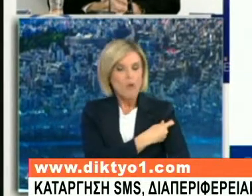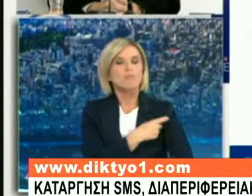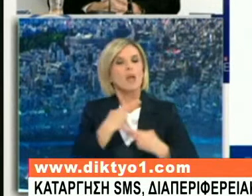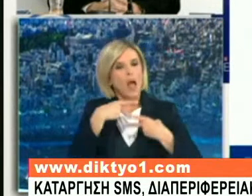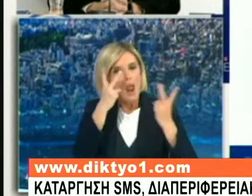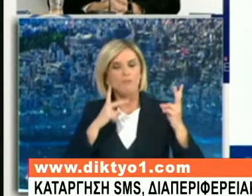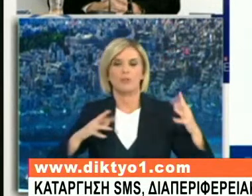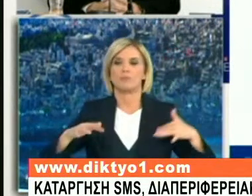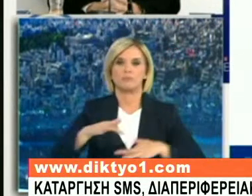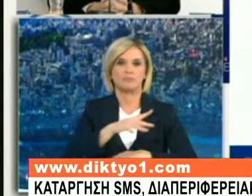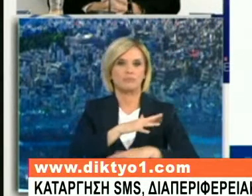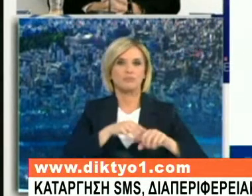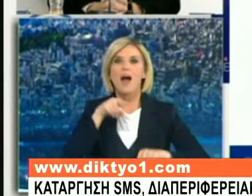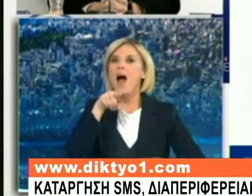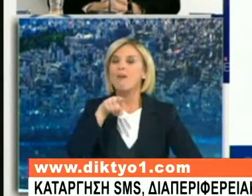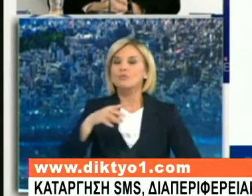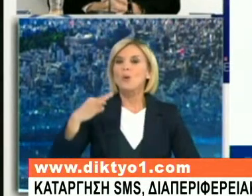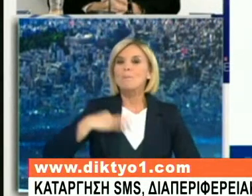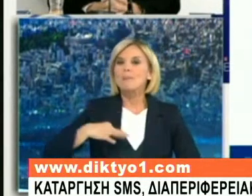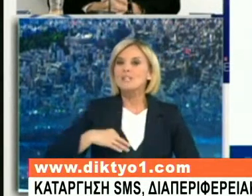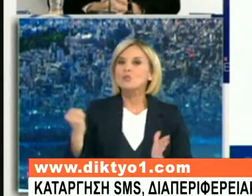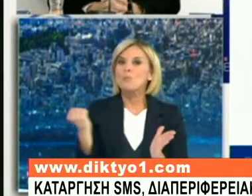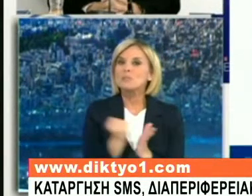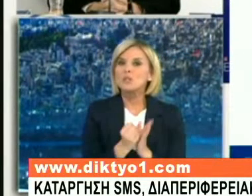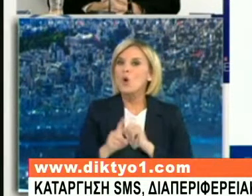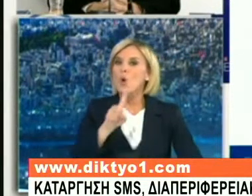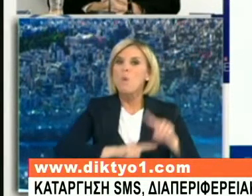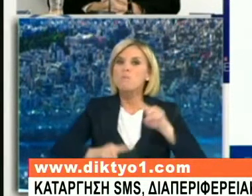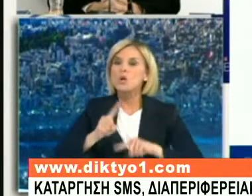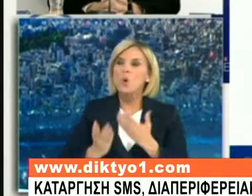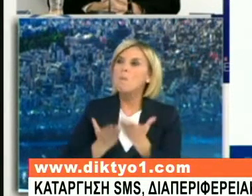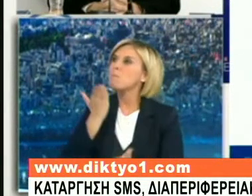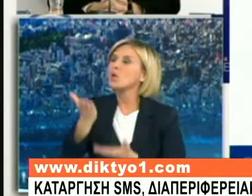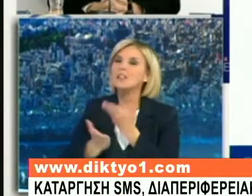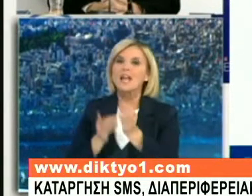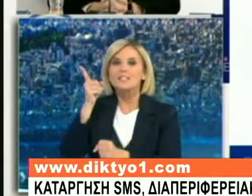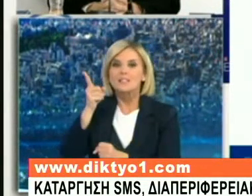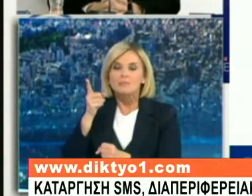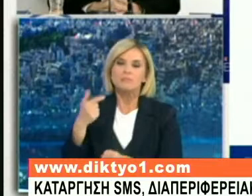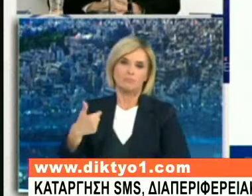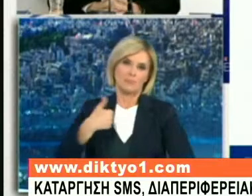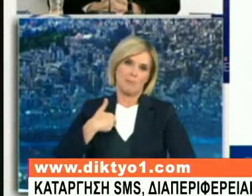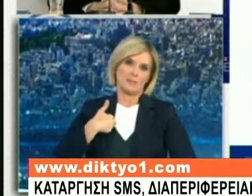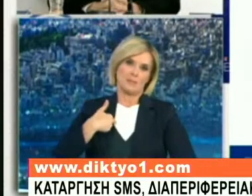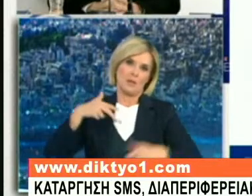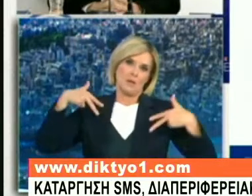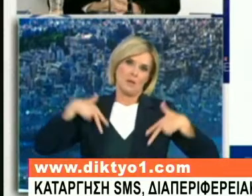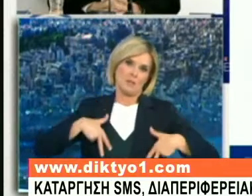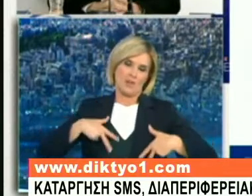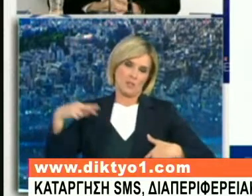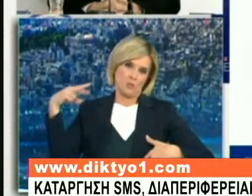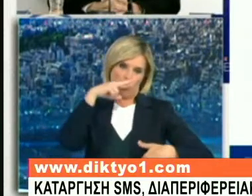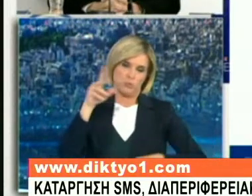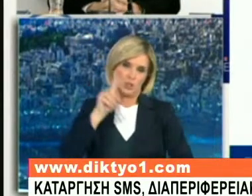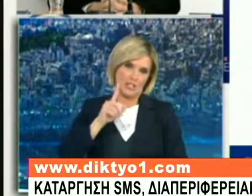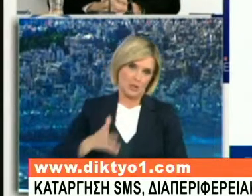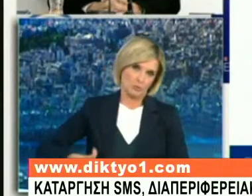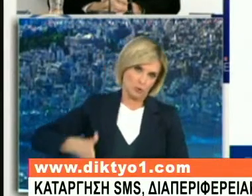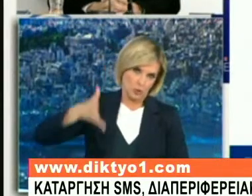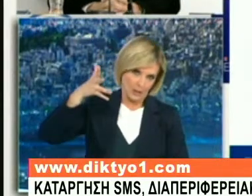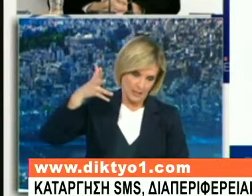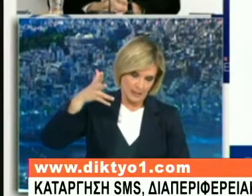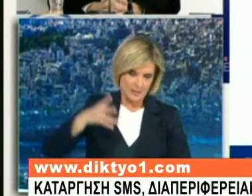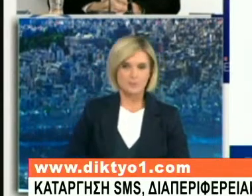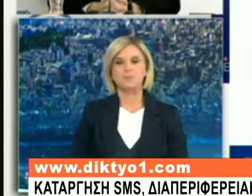κ. Μητσοτάκη, για διευκόλυνση των ταξιδιών σε όσους έχουν εμβολιαστεί ή φέρουν αρνητικό τεστ. Ταυτόχρονα, με τον προηγμένο